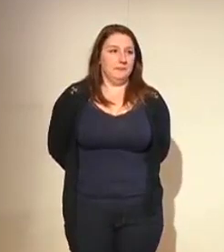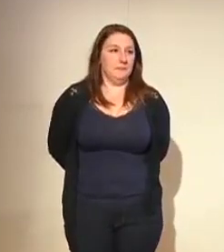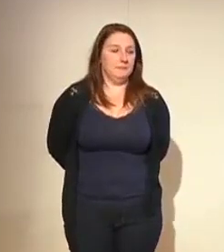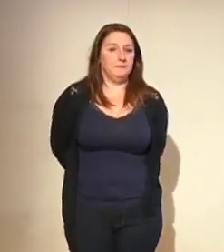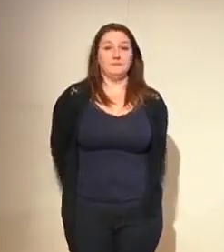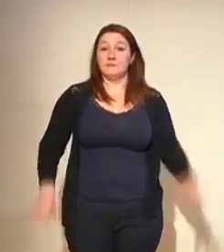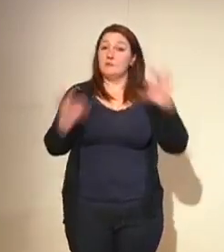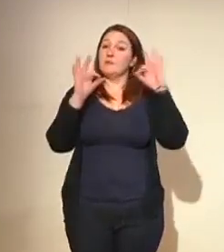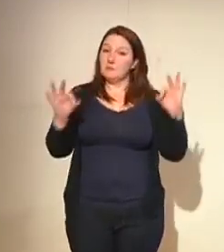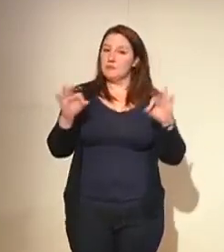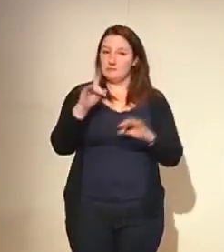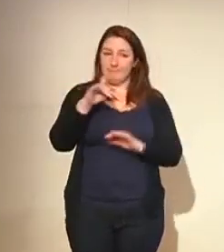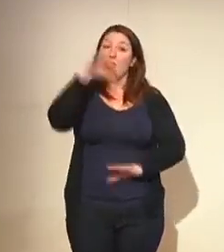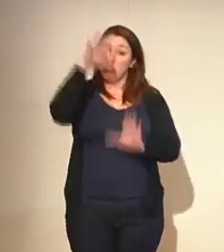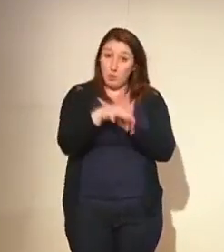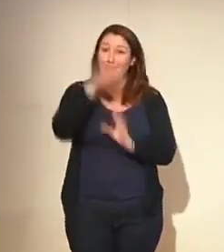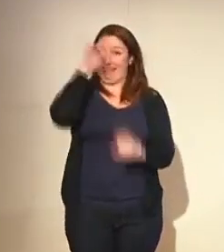oui donc c'est bien scrutin